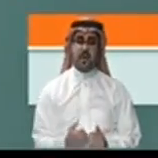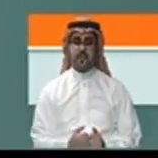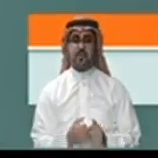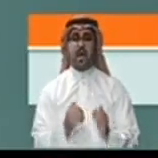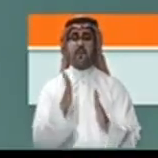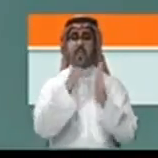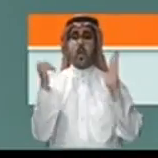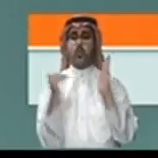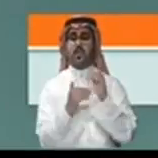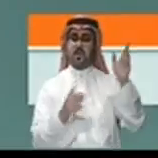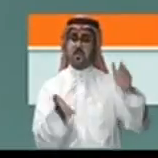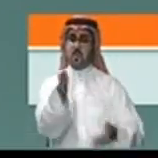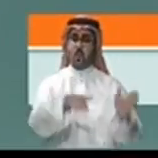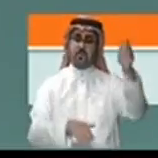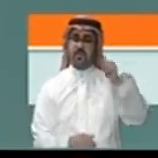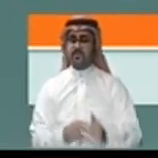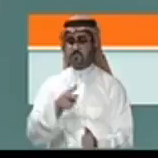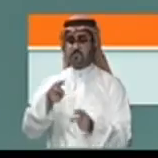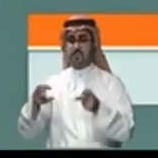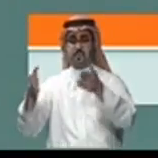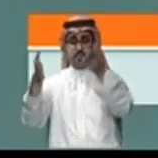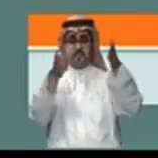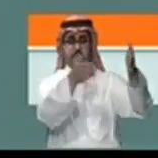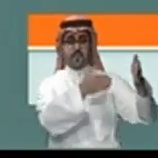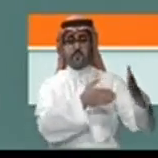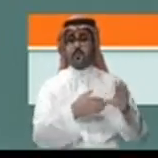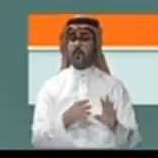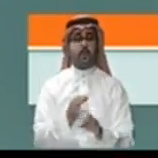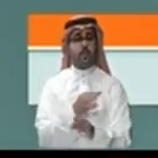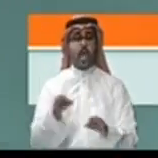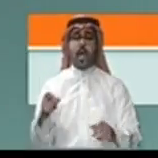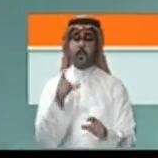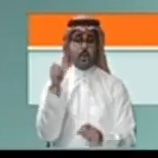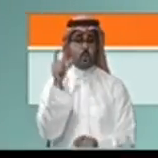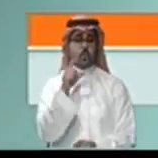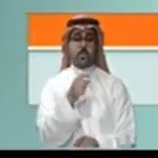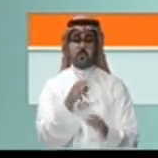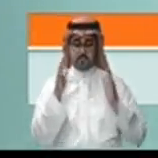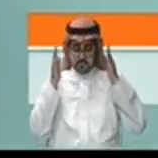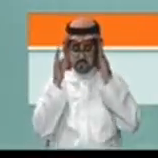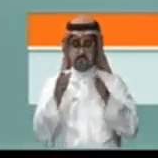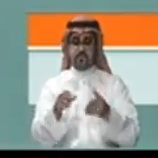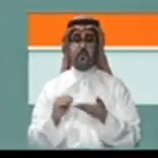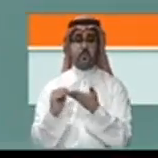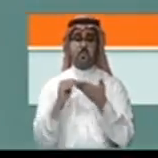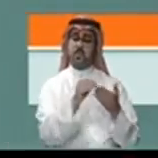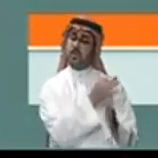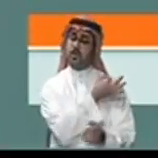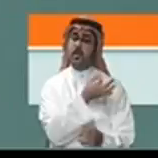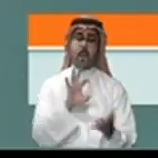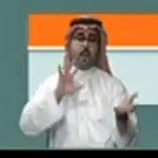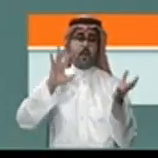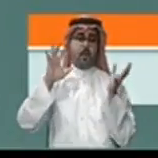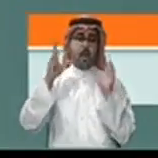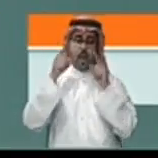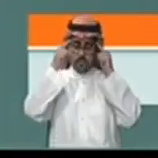وفي الطريق زيادة إن شاء الله كما عودنا مولاي خادم الحرمين الشريفين بالعناية بأبناء وإخوان المسلمين في شتى العالم في شتى